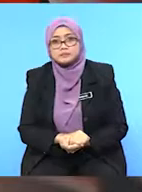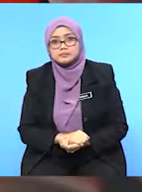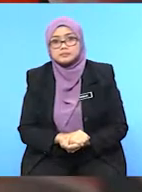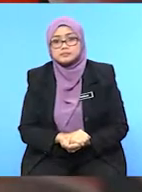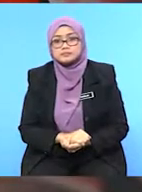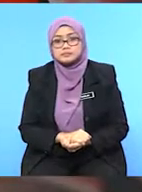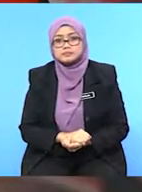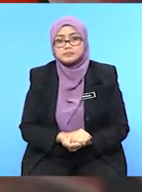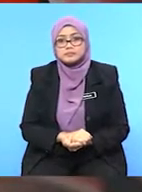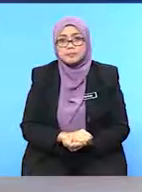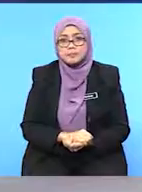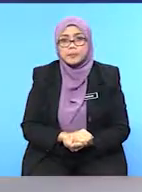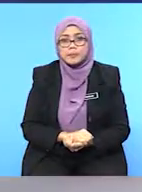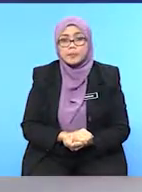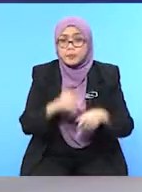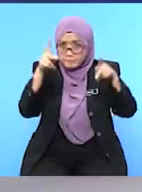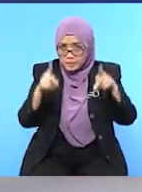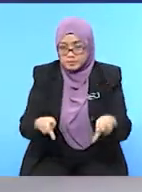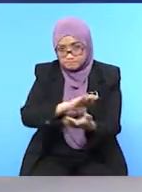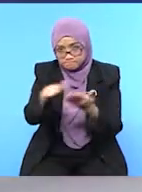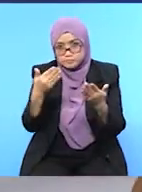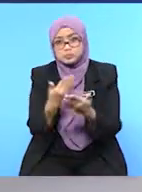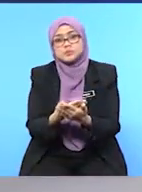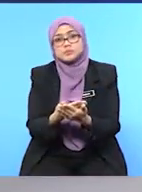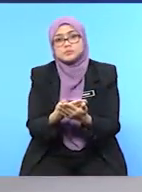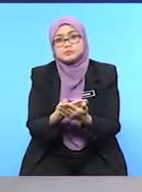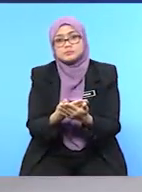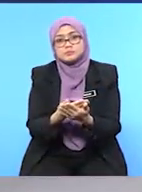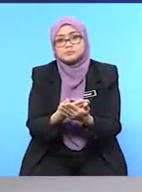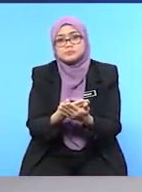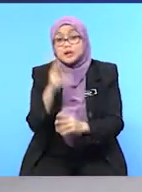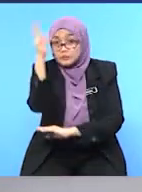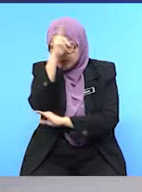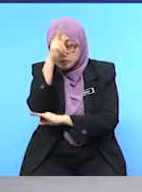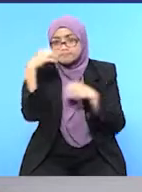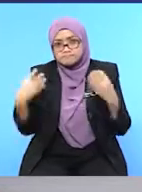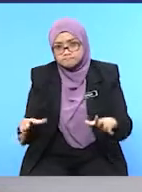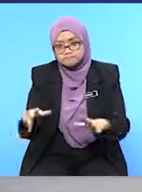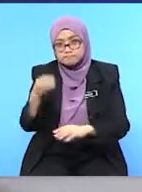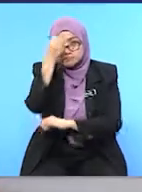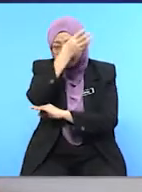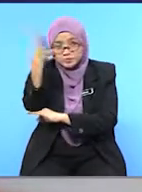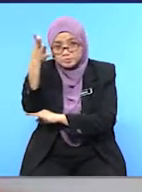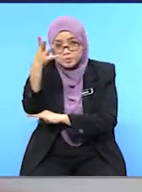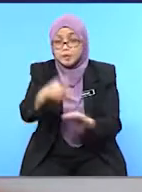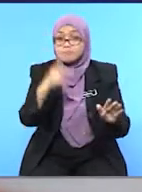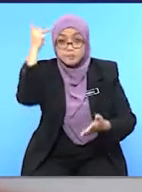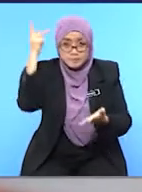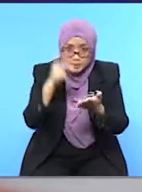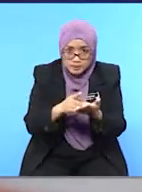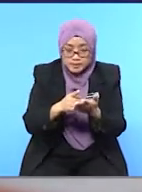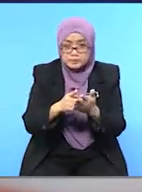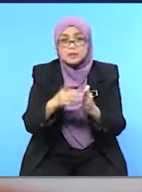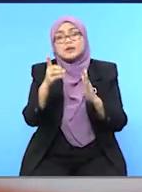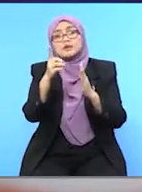Mesir meyakinkan para pelajar ini kasih sekali aja ke kerajaan telah memperkenalkan dasawarsa negara yaitu